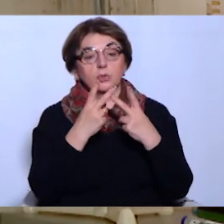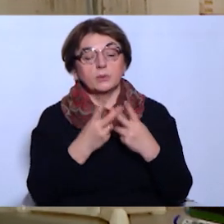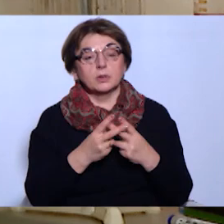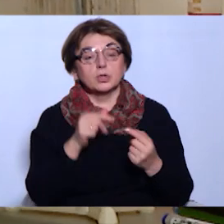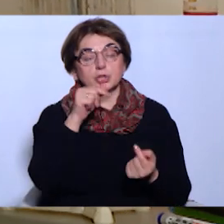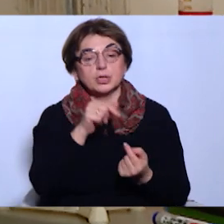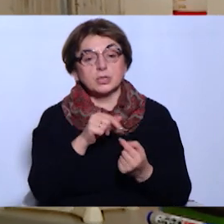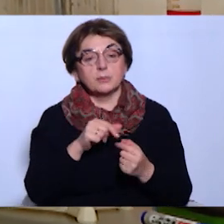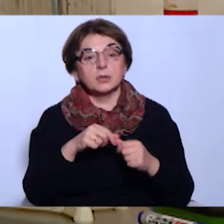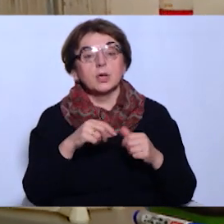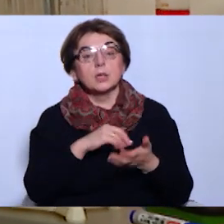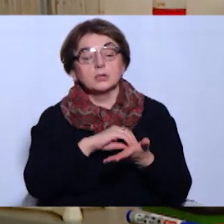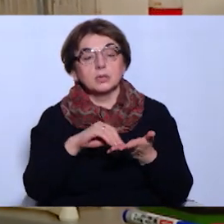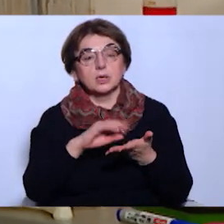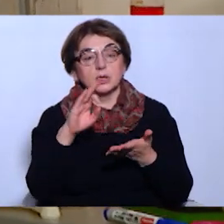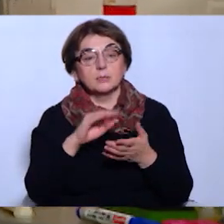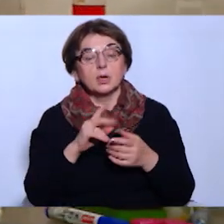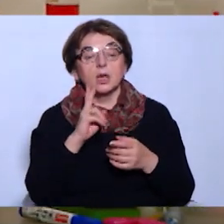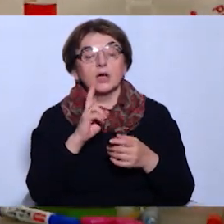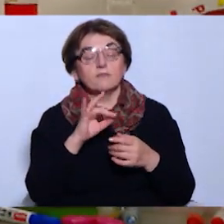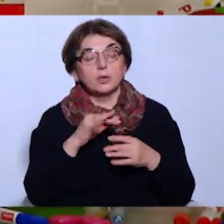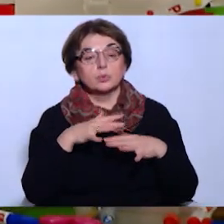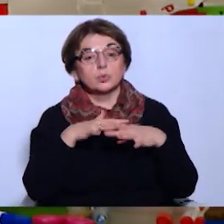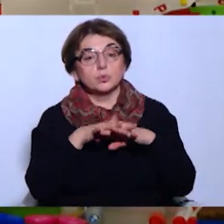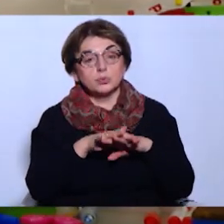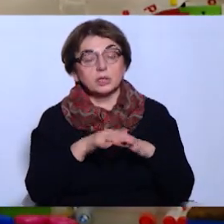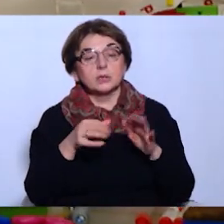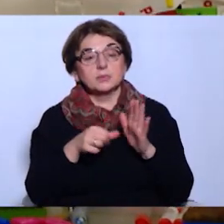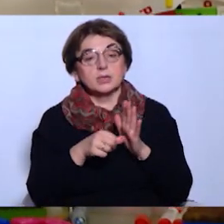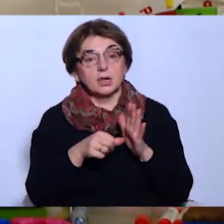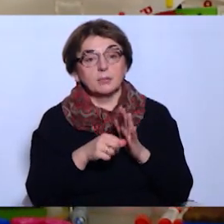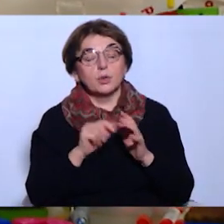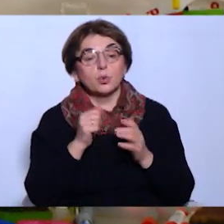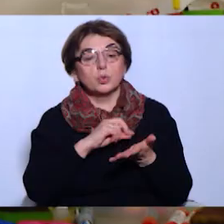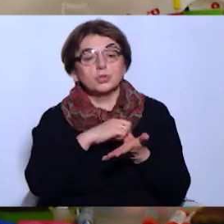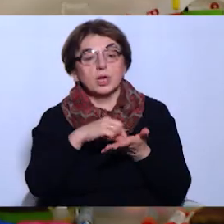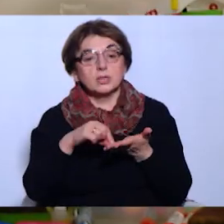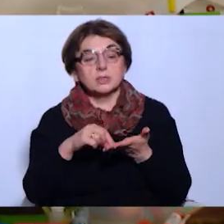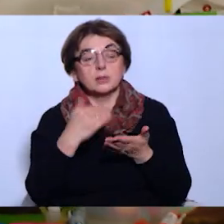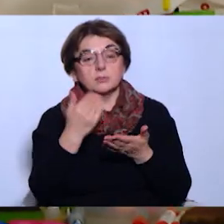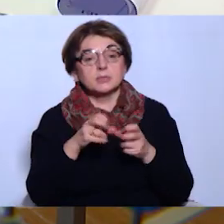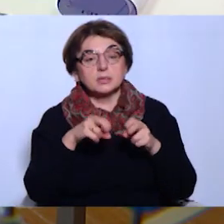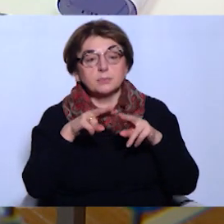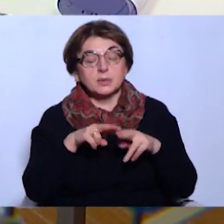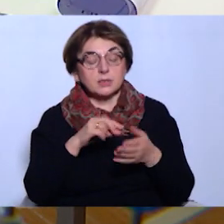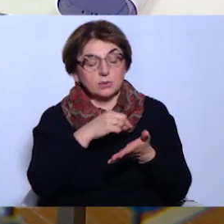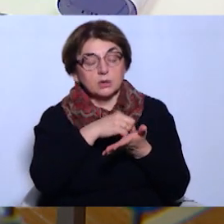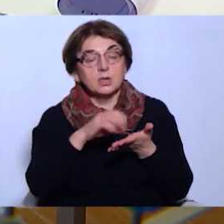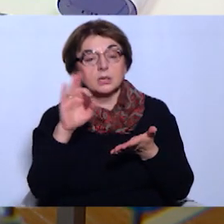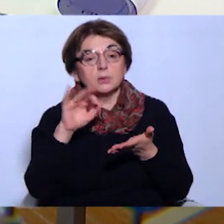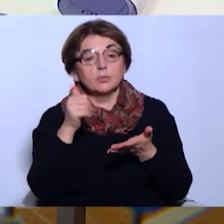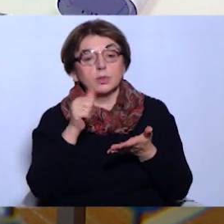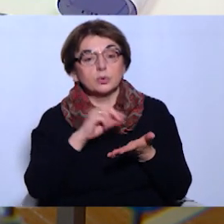დავწერეთ შესაბამისი ფორმულები. მოდით ნახოთ კვანტური უჯრედების საშუალებით, როგორ ჩაიწერება მისი